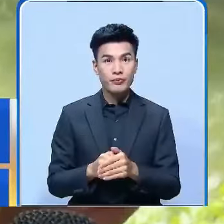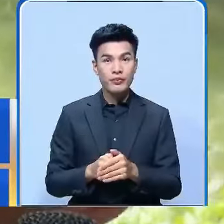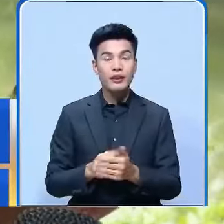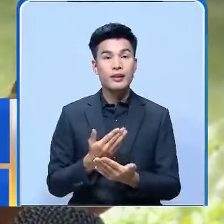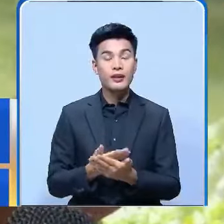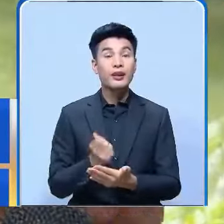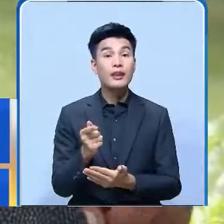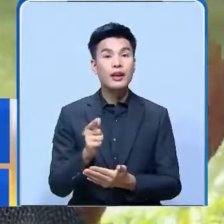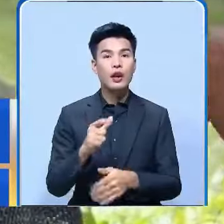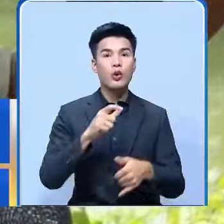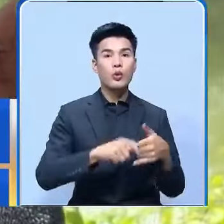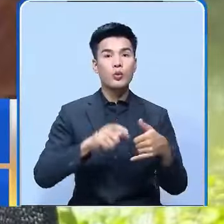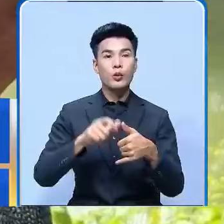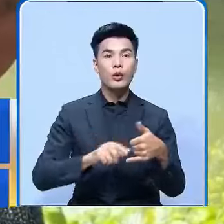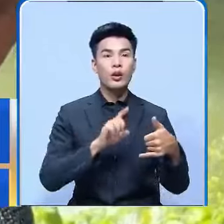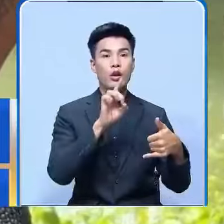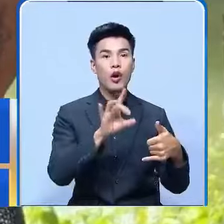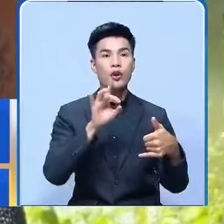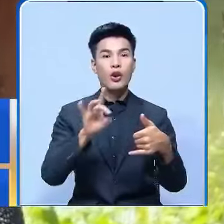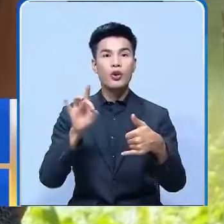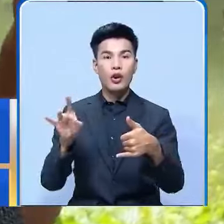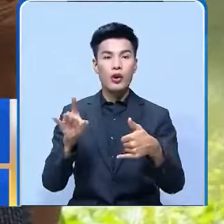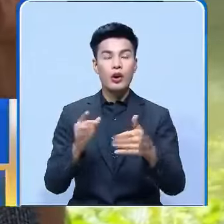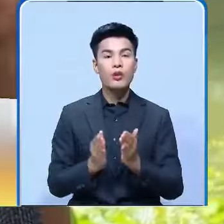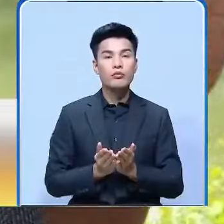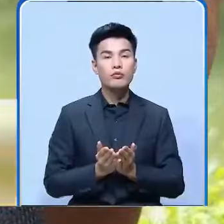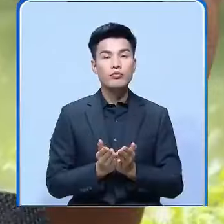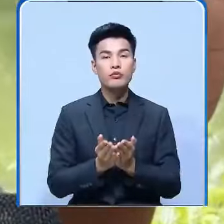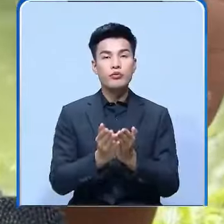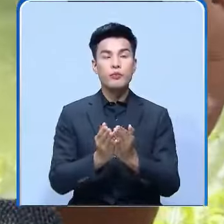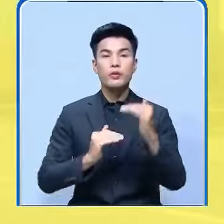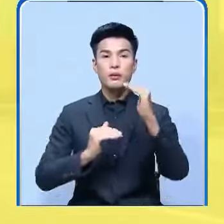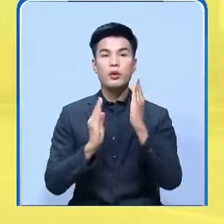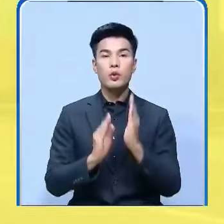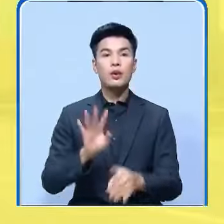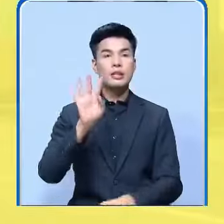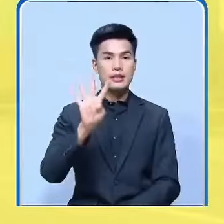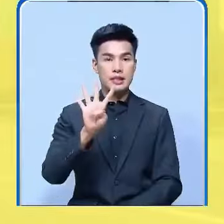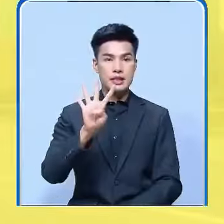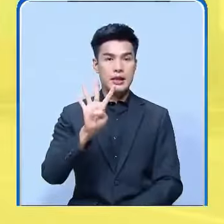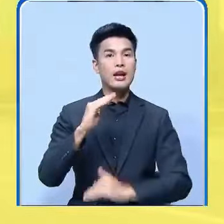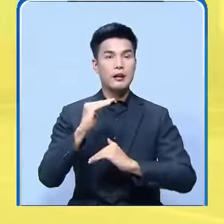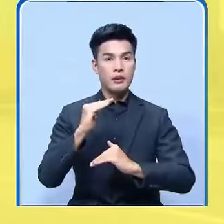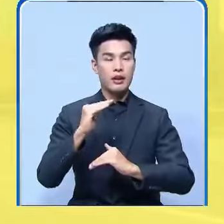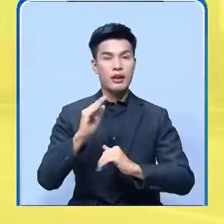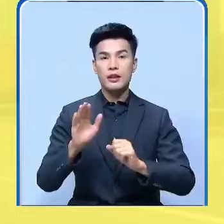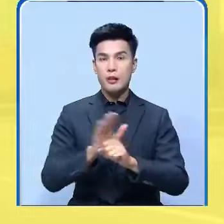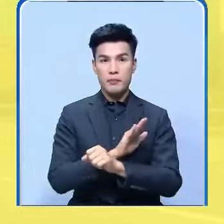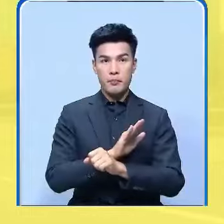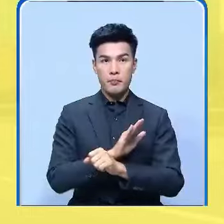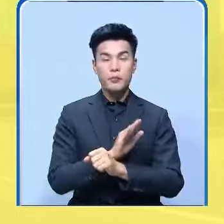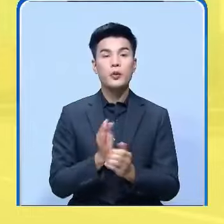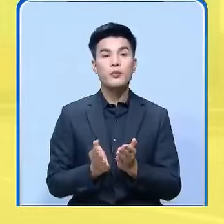นละ100นะครับทาง100นั่งเรือไปคน100แต่ผมให้นั่งไม่เกิน4คนต่อ1ลำ ครับ เซฟตี้